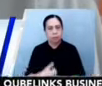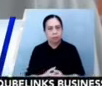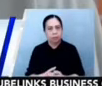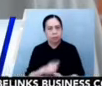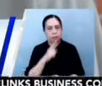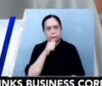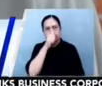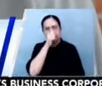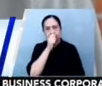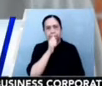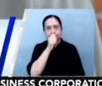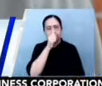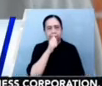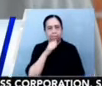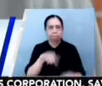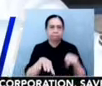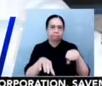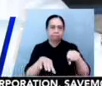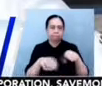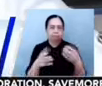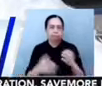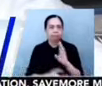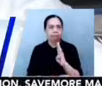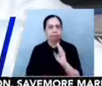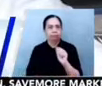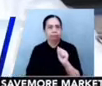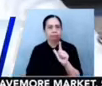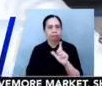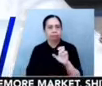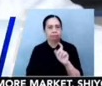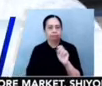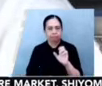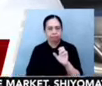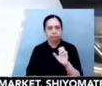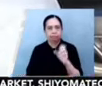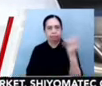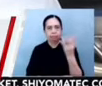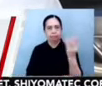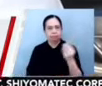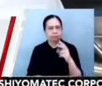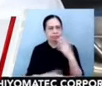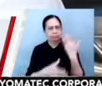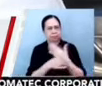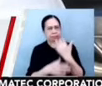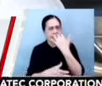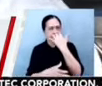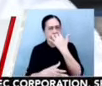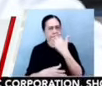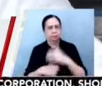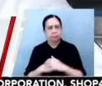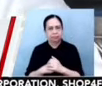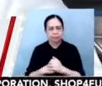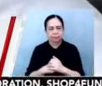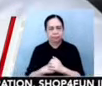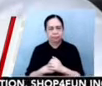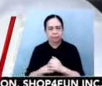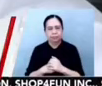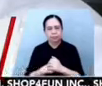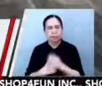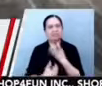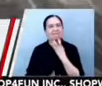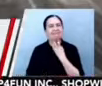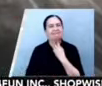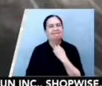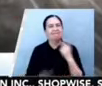tricycle drivers sa balete batangas sobrang baho ng usok napasok dito sa lalamunan malala